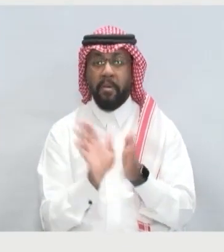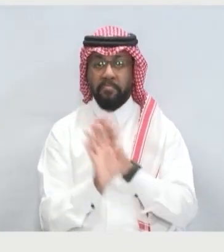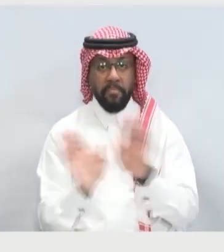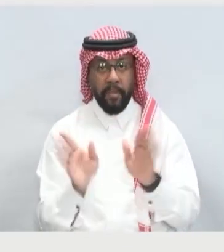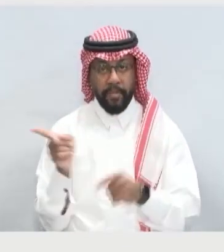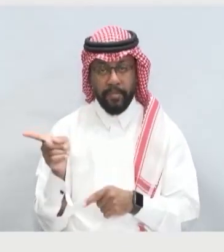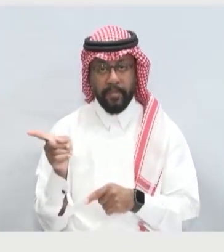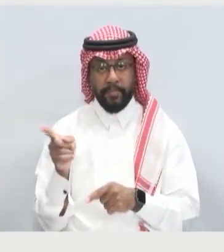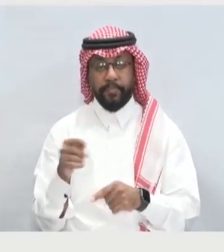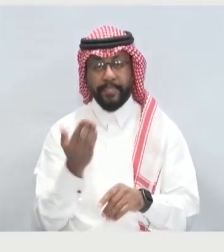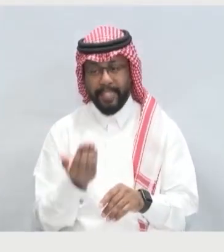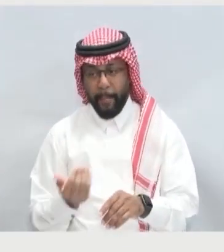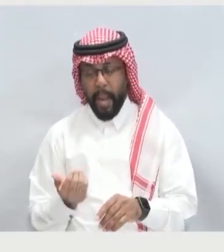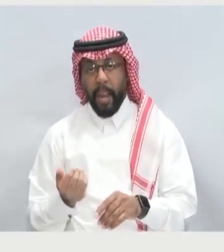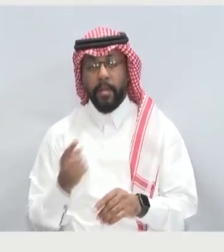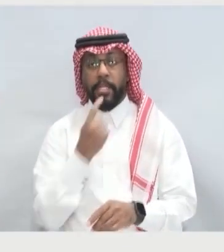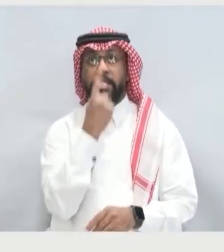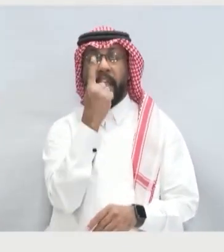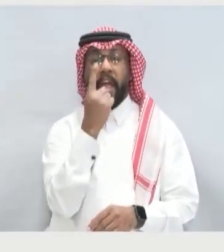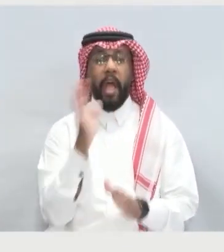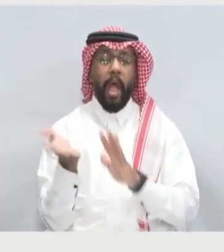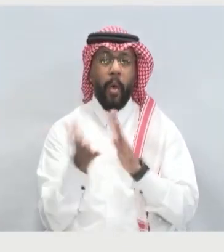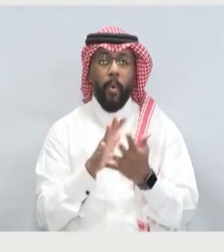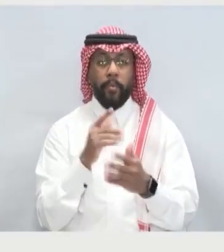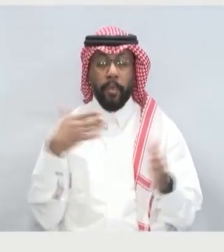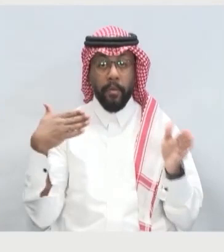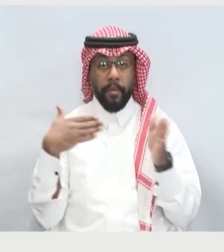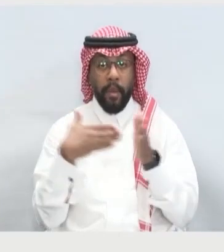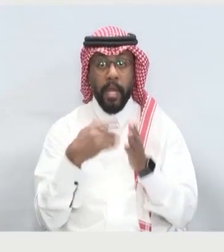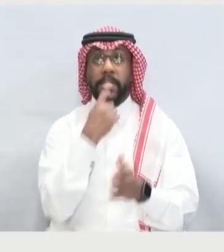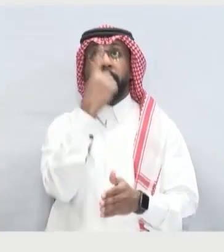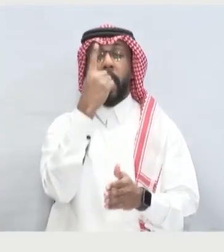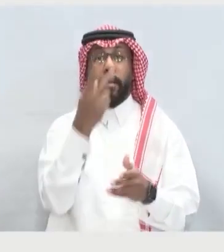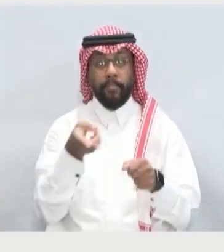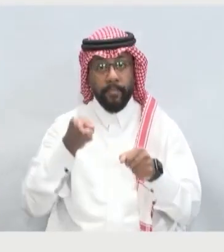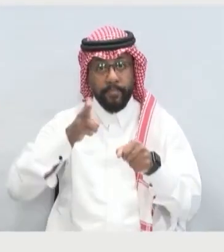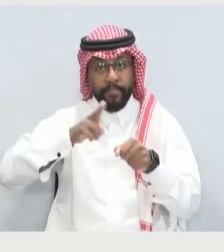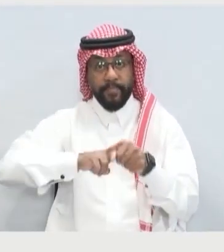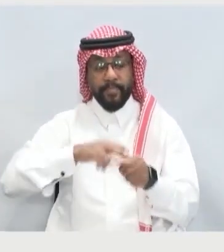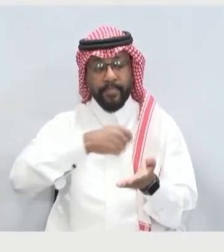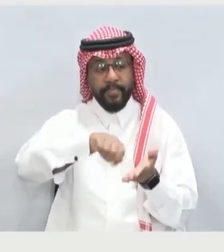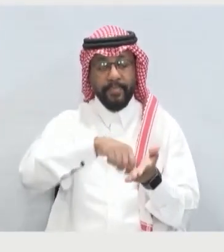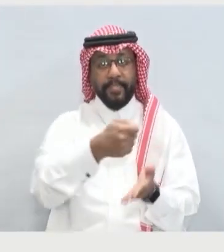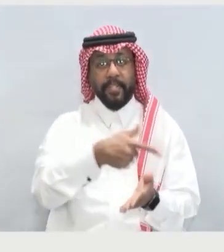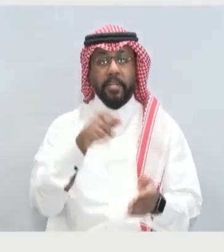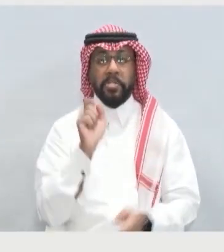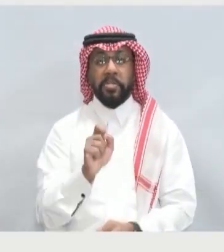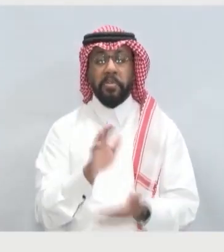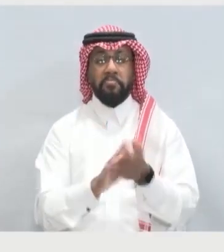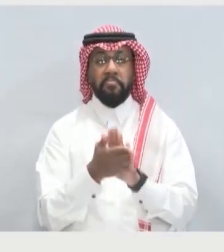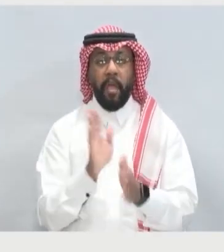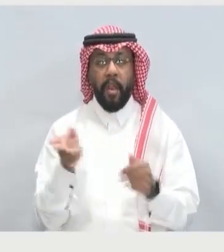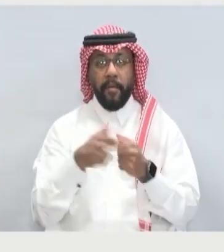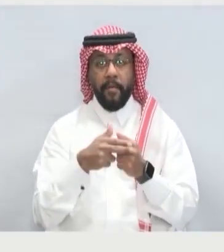الاصل اثناء السريان بوليصه مثلا خلال السنه وبالتالي في نهايه هذه السنه مثلا سيكون المدفوعات المقدمه صفر وبالتالي